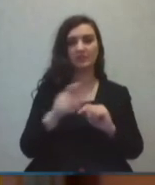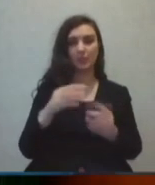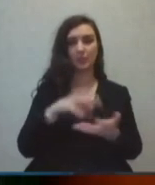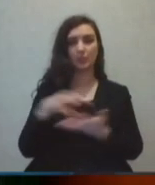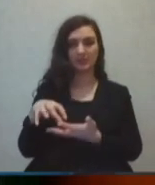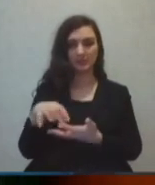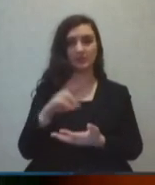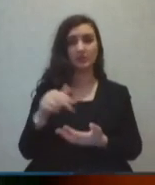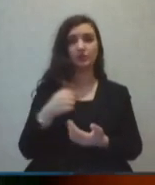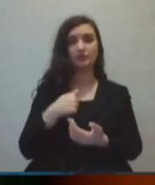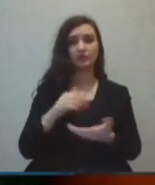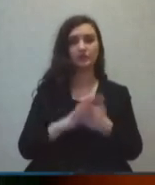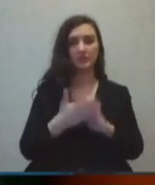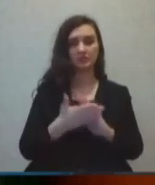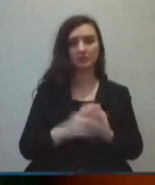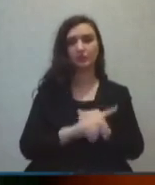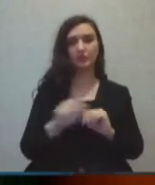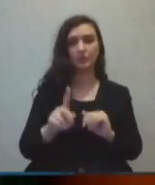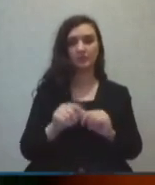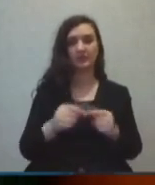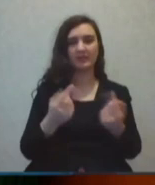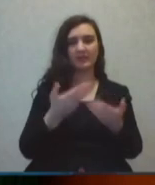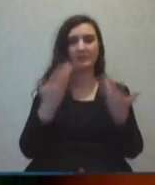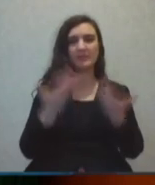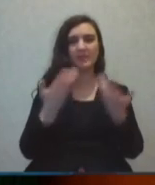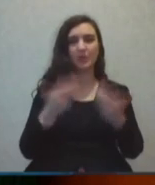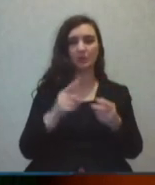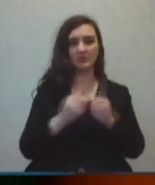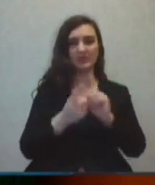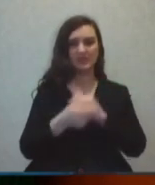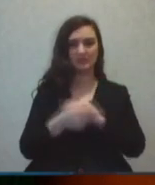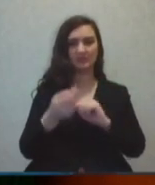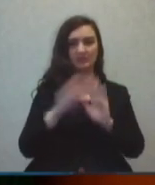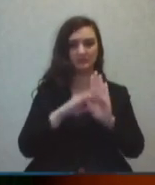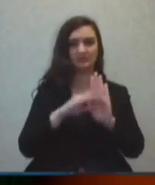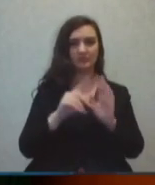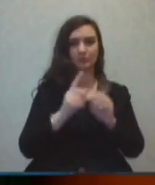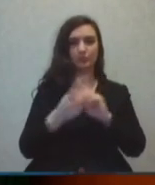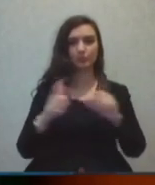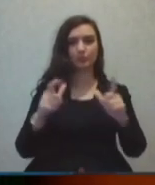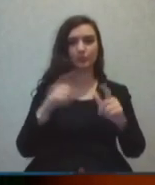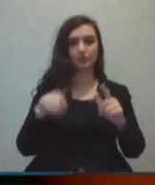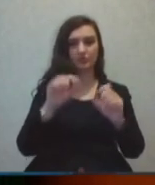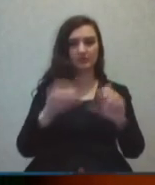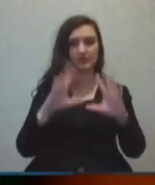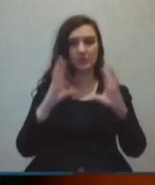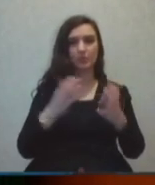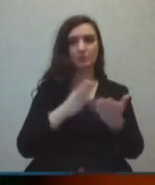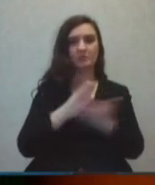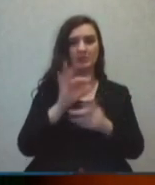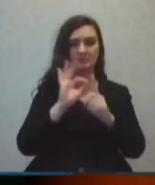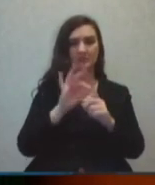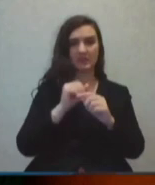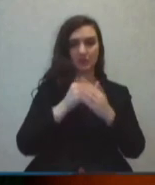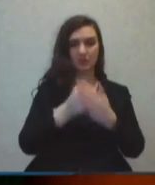ულუფას. და ჩვენ შევთანხმდით, რომ ელემენტარული ცვლილებით ჭურჭლის ჩვენ შეგვიძლია ძალიან სერიოზულ მიზანს